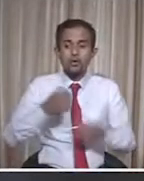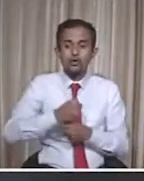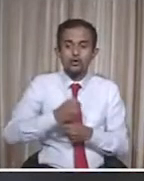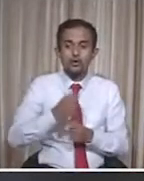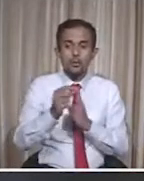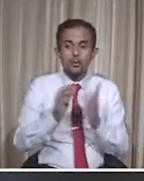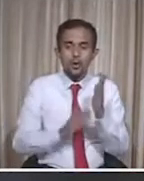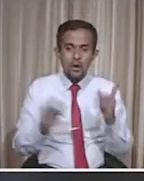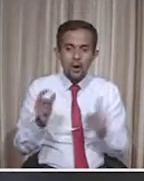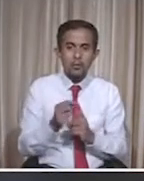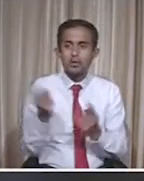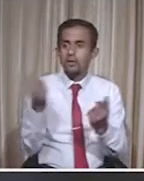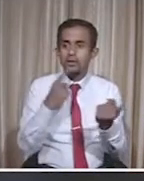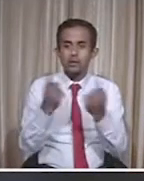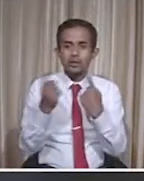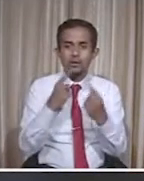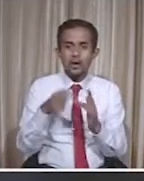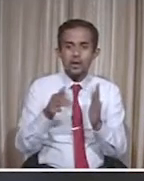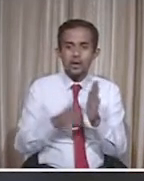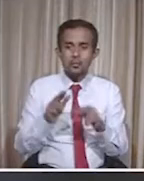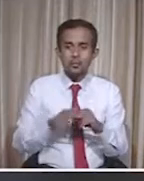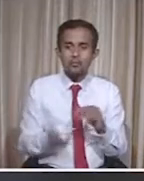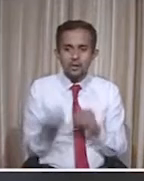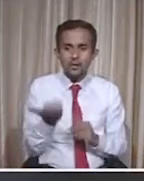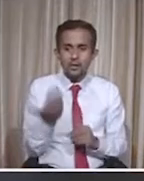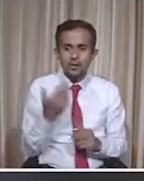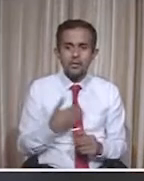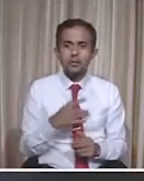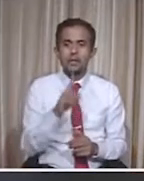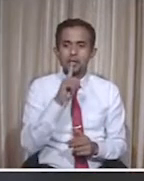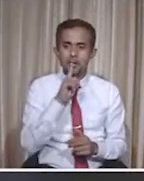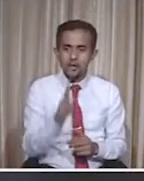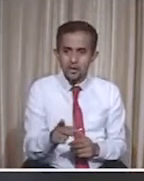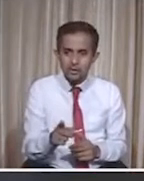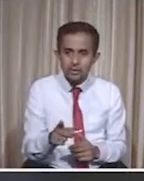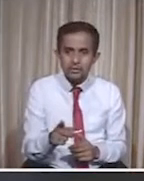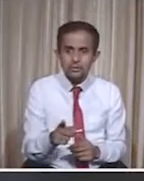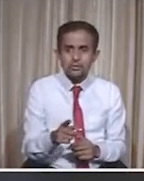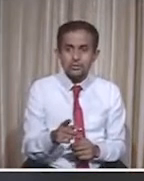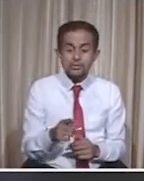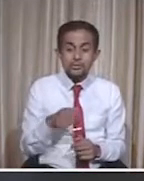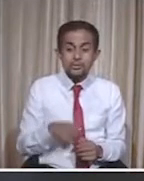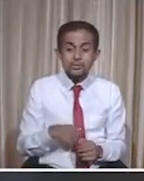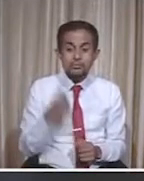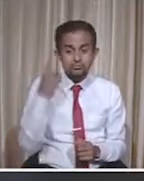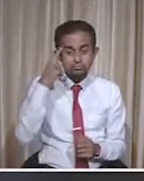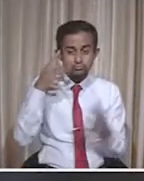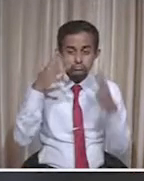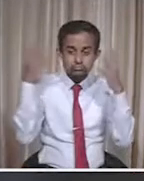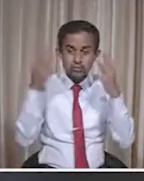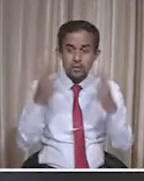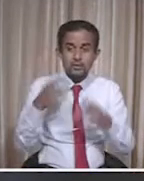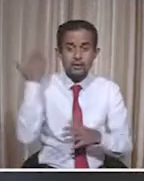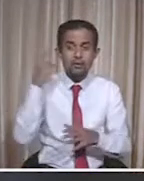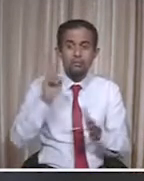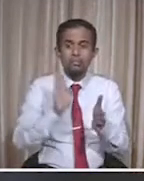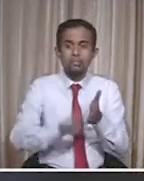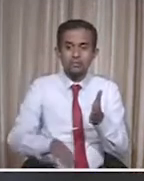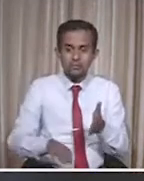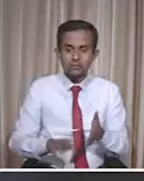मंत्रीवरु ऐमतिवरु कियनवा आईएमएफ एकट यन्न कियला अपि योजना करा उद्दच्च कमट उडंगु कमट एदा एव प्रतिक्षेप करा